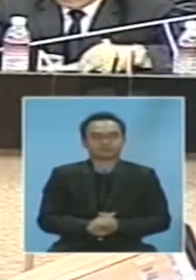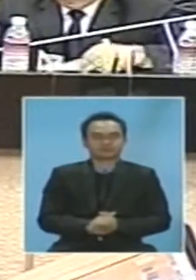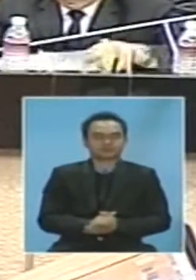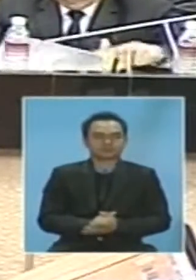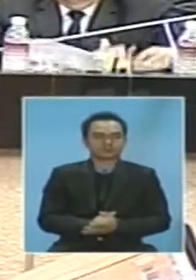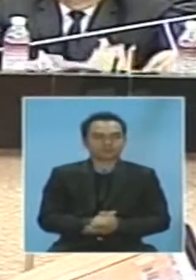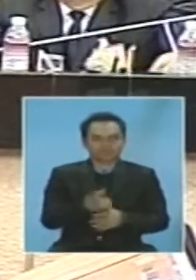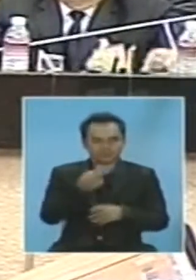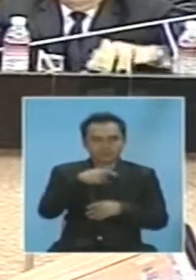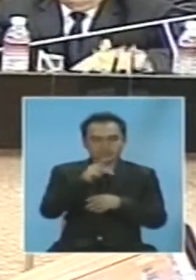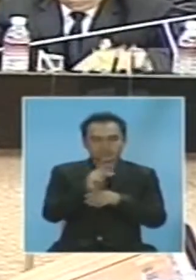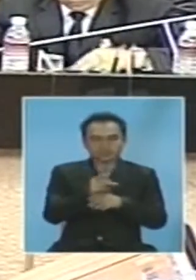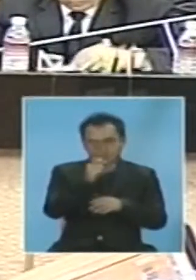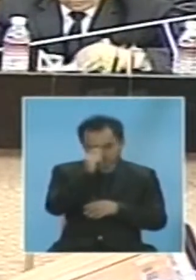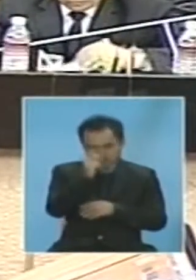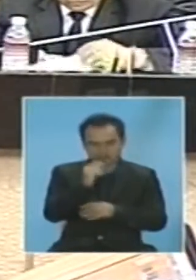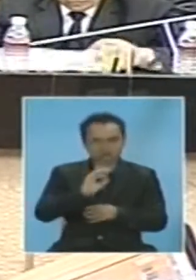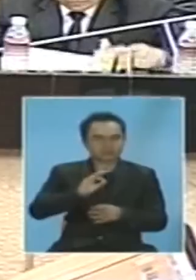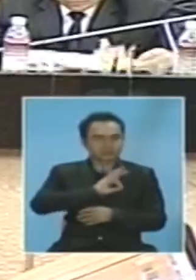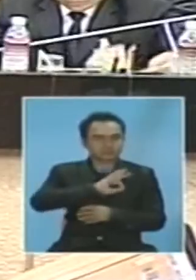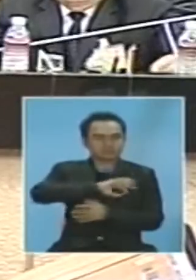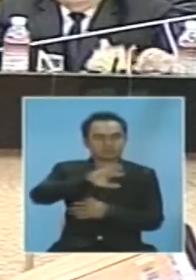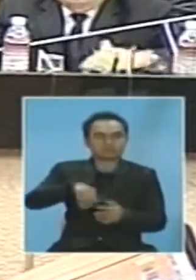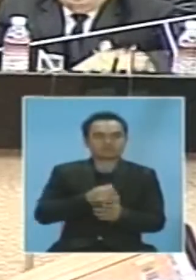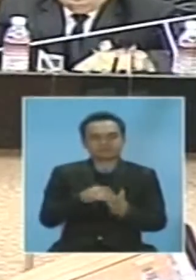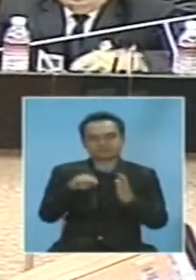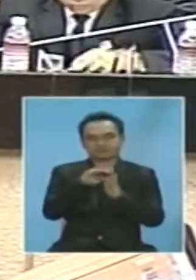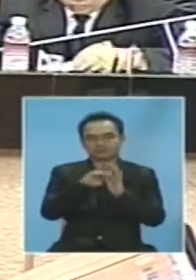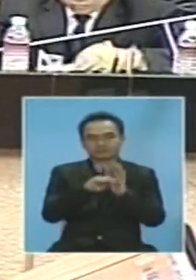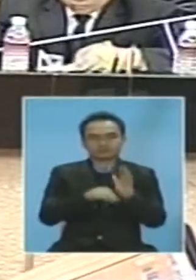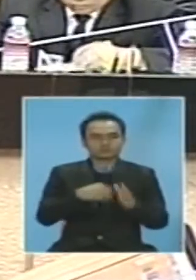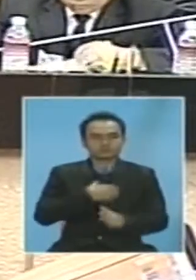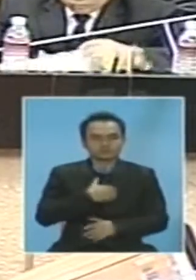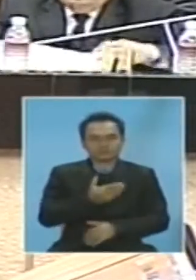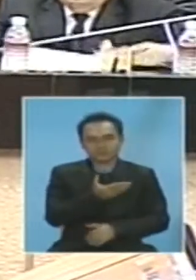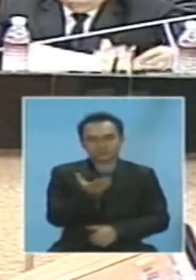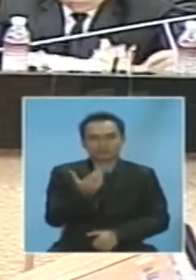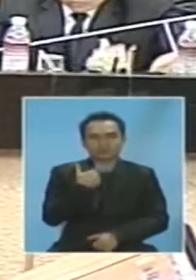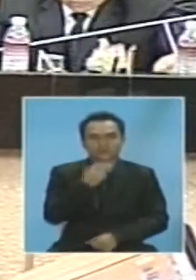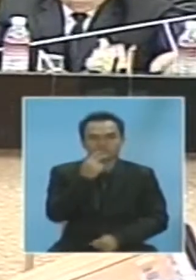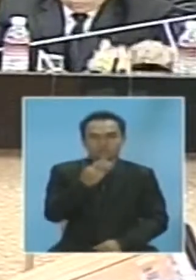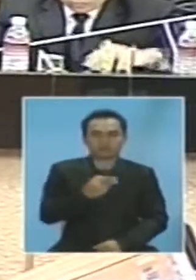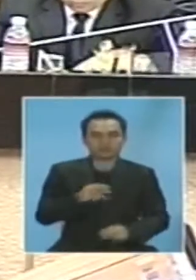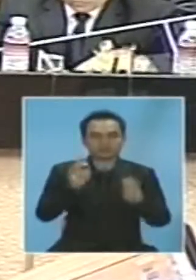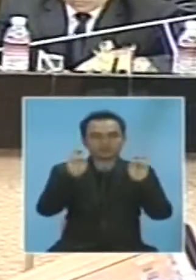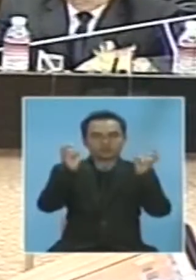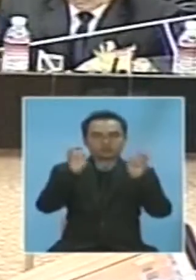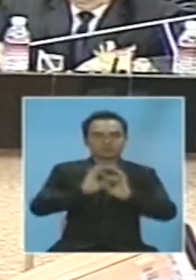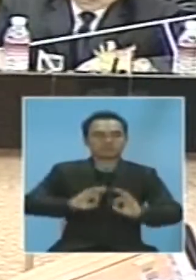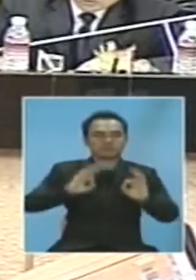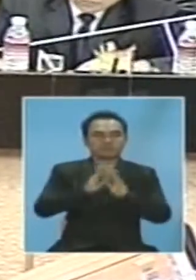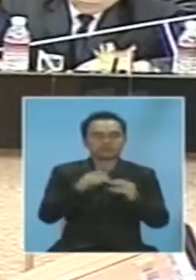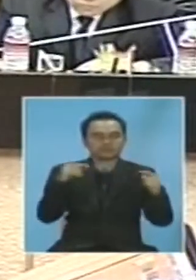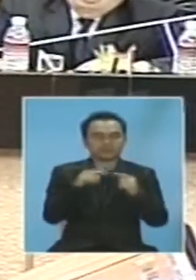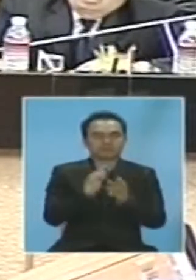เรียนท่านประธานและท่านสมาชิกค่ะลำดับหลังจากนี้ดิฉันจะขออนุญาตเน้นในประเด็นที่สำคัญน